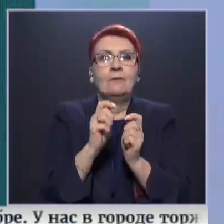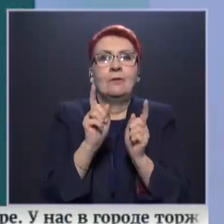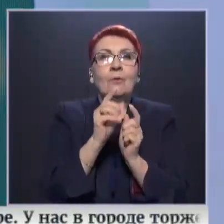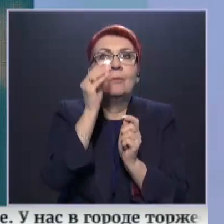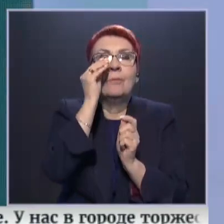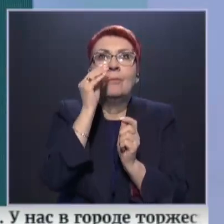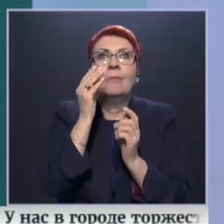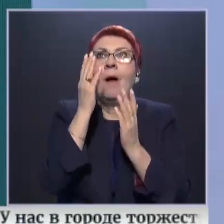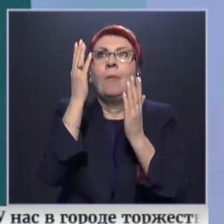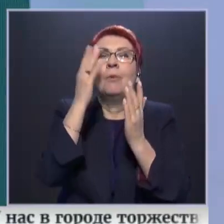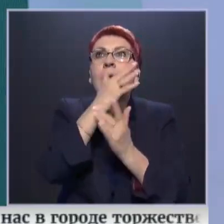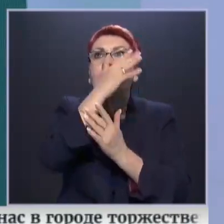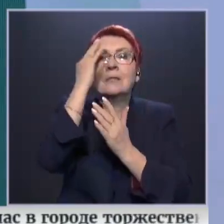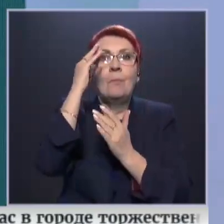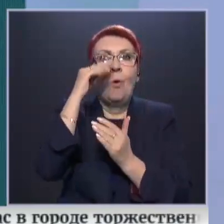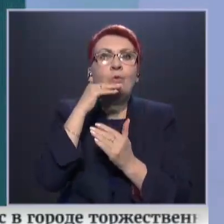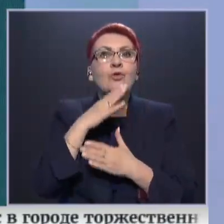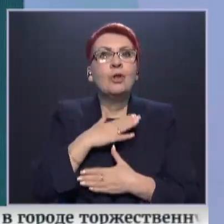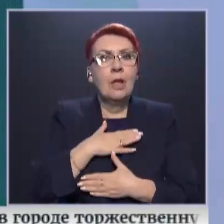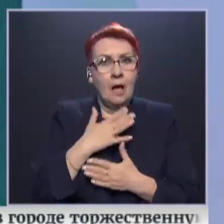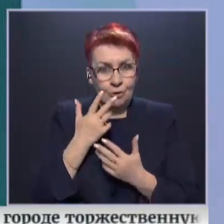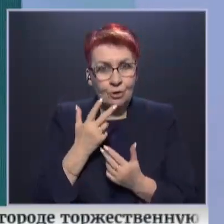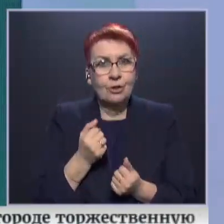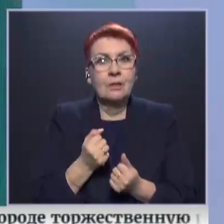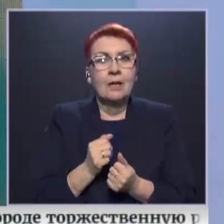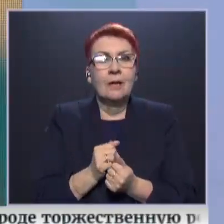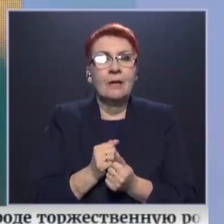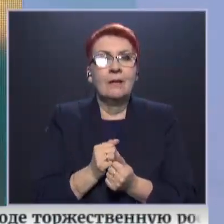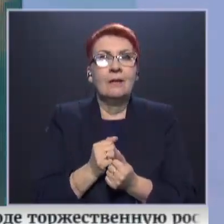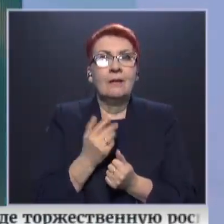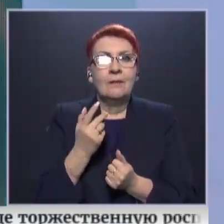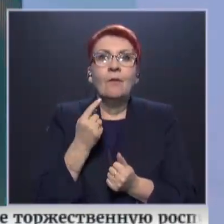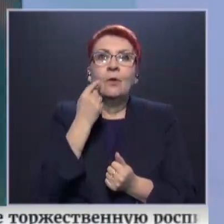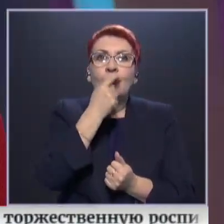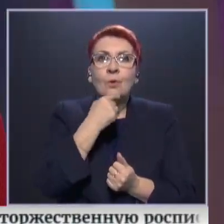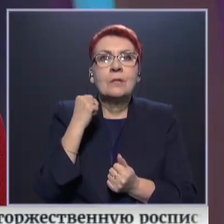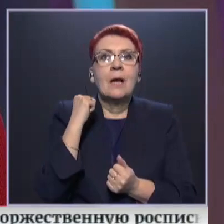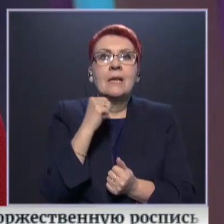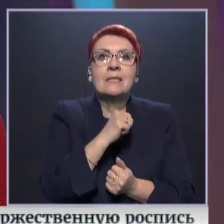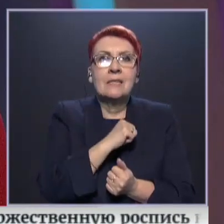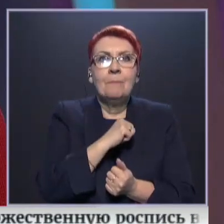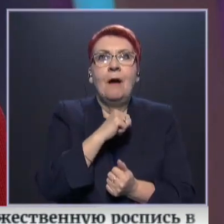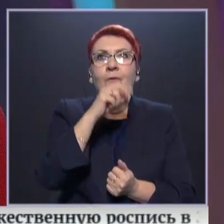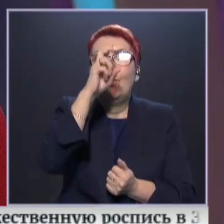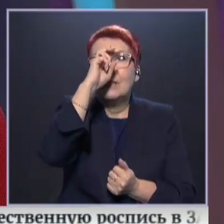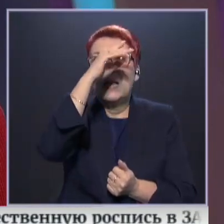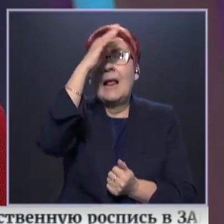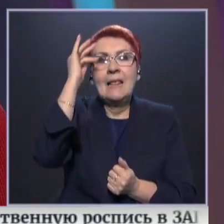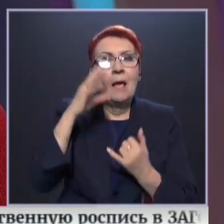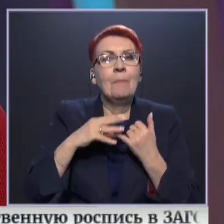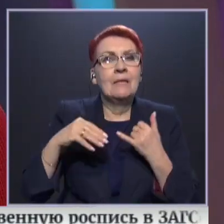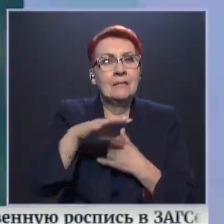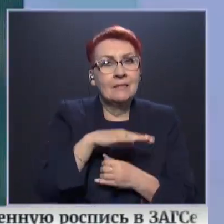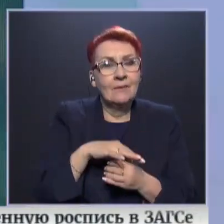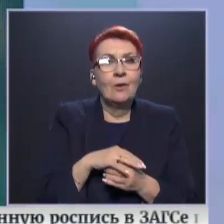неба. Молитва «Отче наш», ее изрекли уста самого царя неба и земли. Молитва